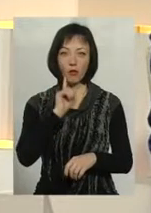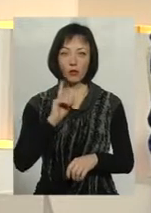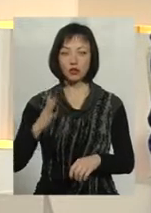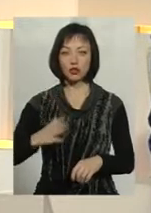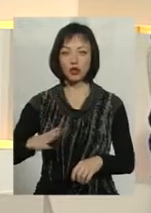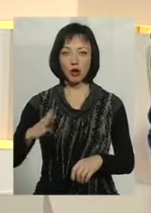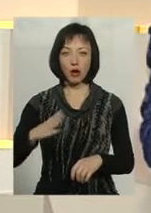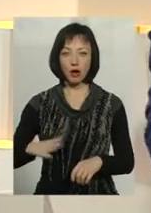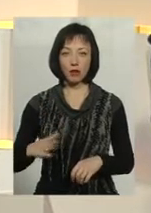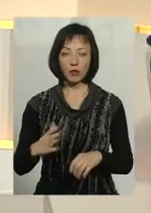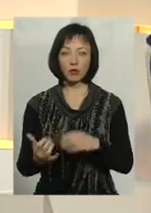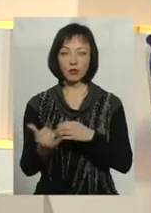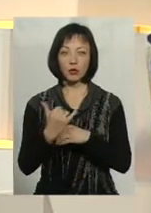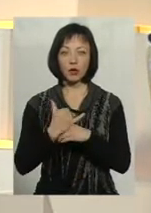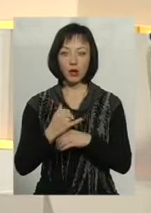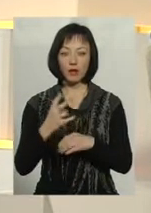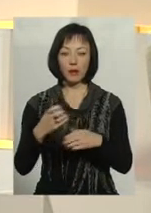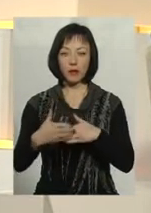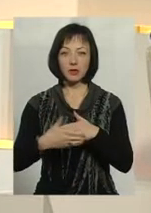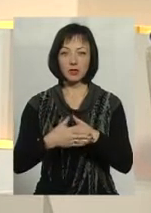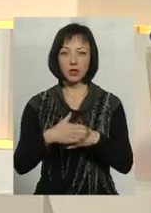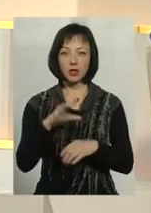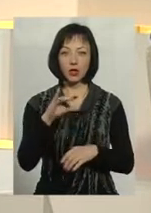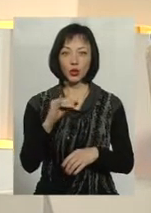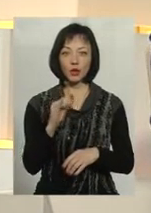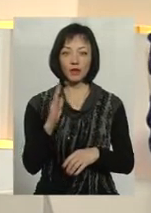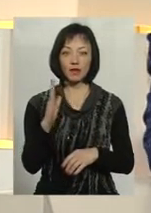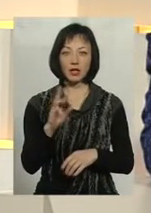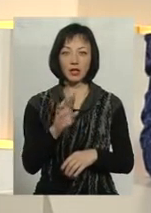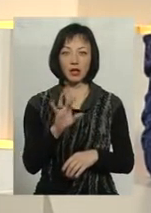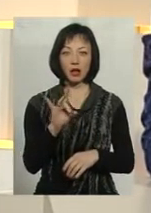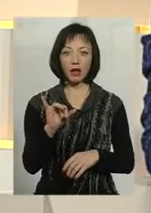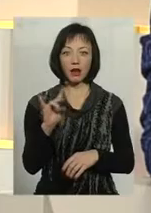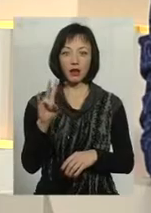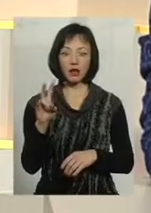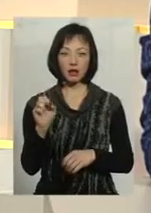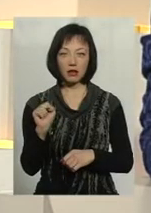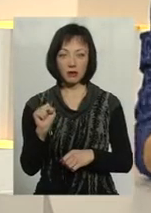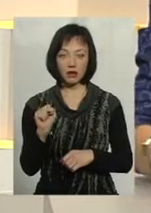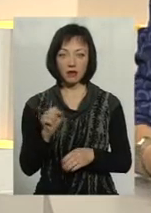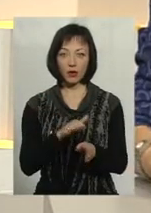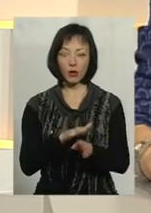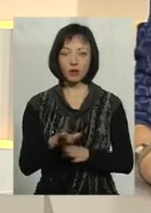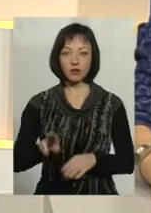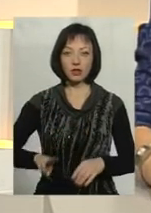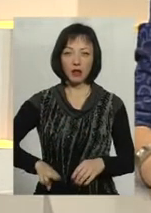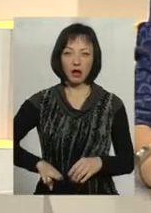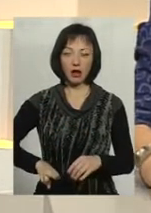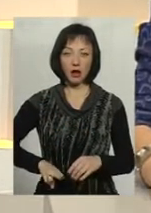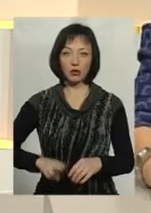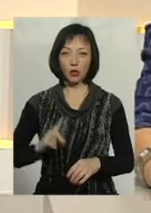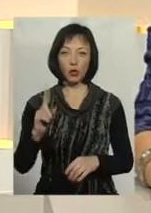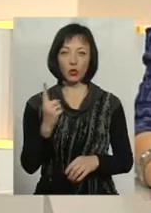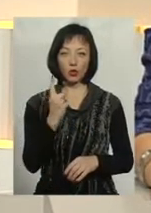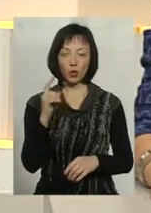І наше завдання, яке стоїть перед урядом, полягає в тому, щоб розвивати національну економіку і все, що ми заробили, віддавати